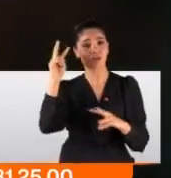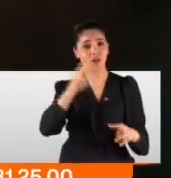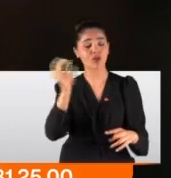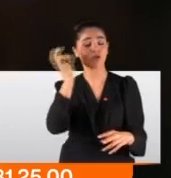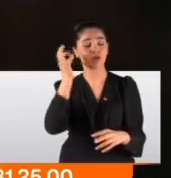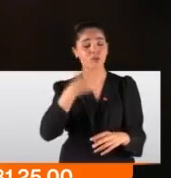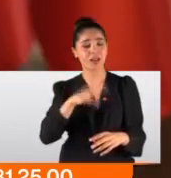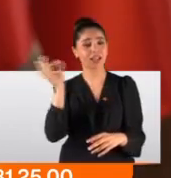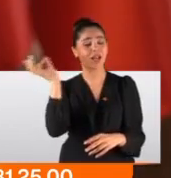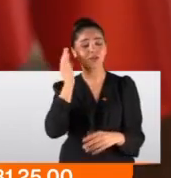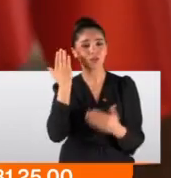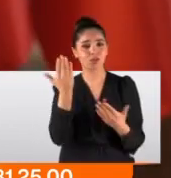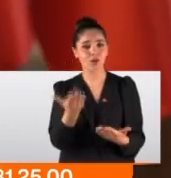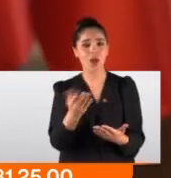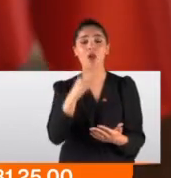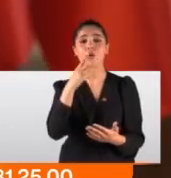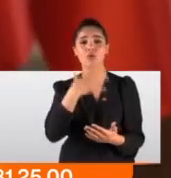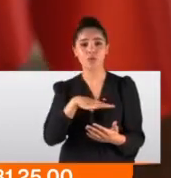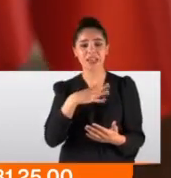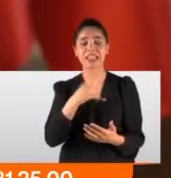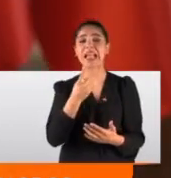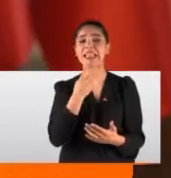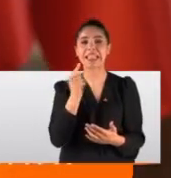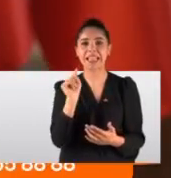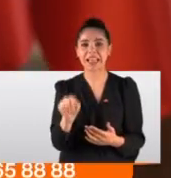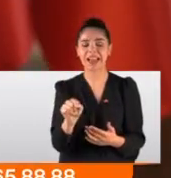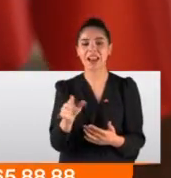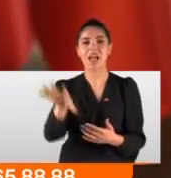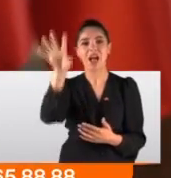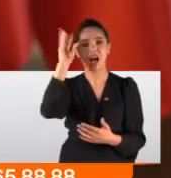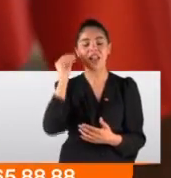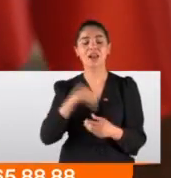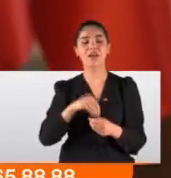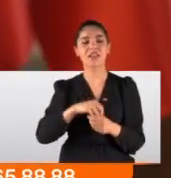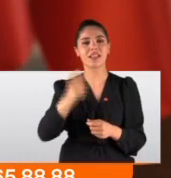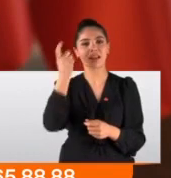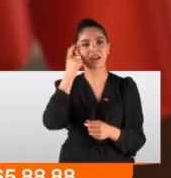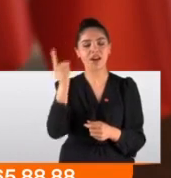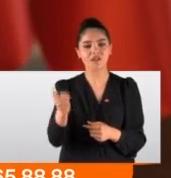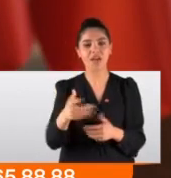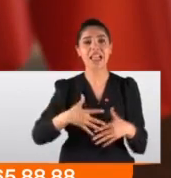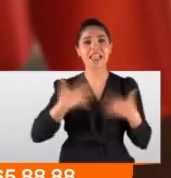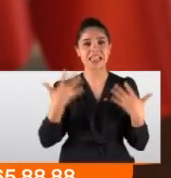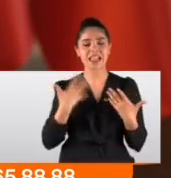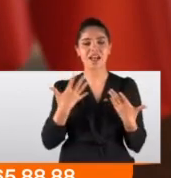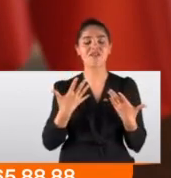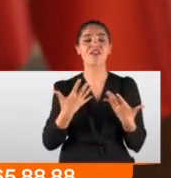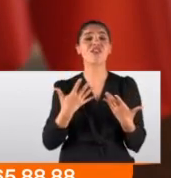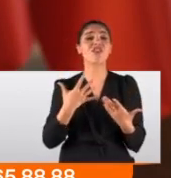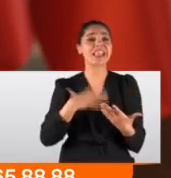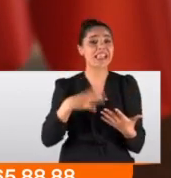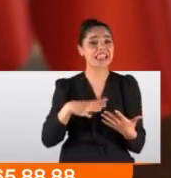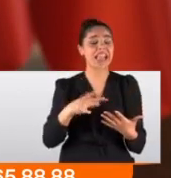duymak isteyen kulaklar, konuşmak isteyen diller, kavramak isteyen zihinler, sevinçle çarpmak